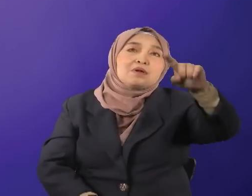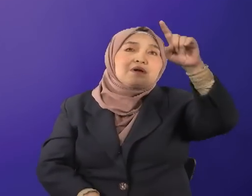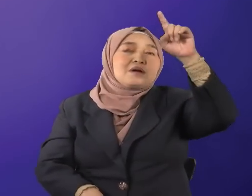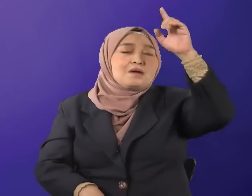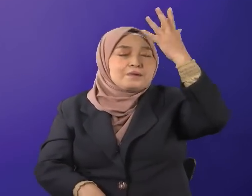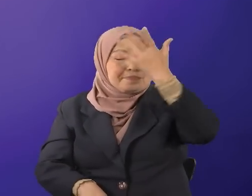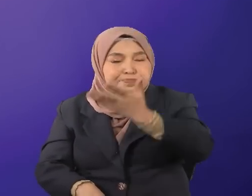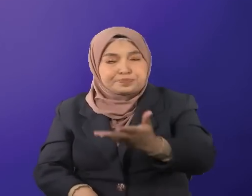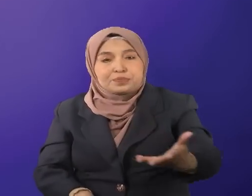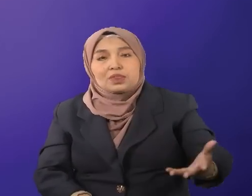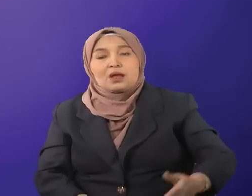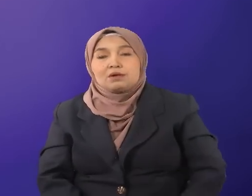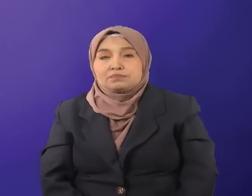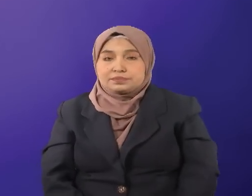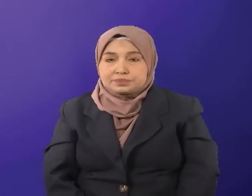بالعباد